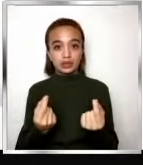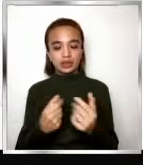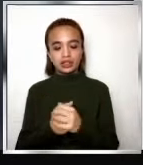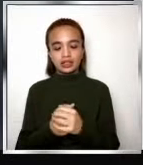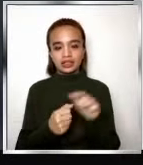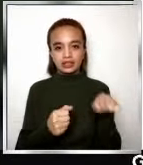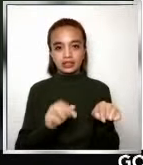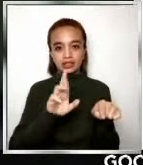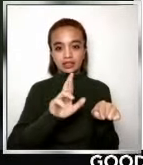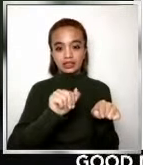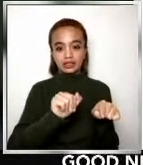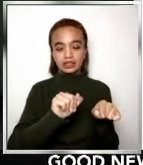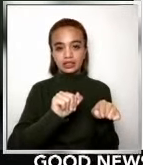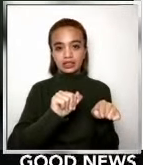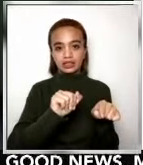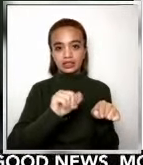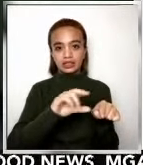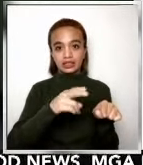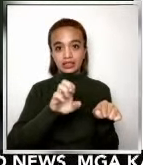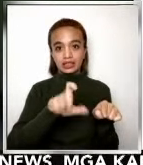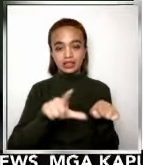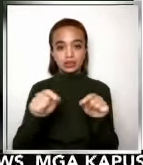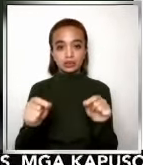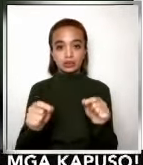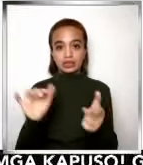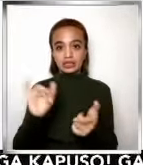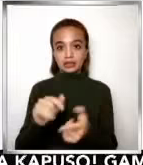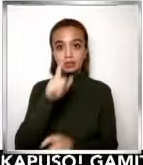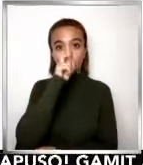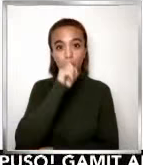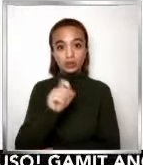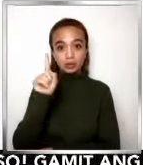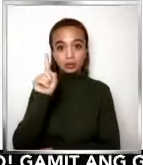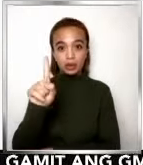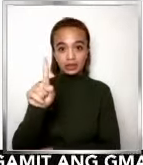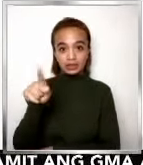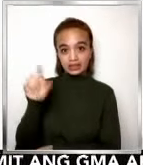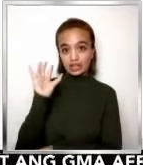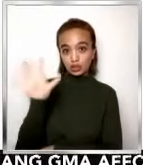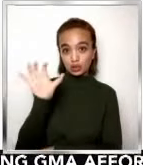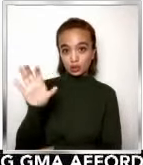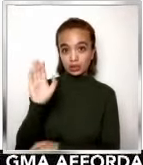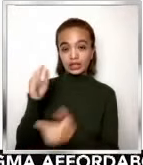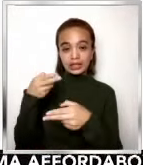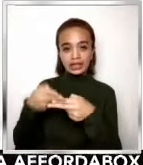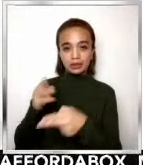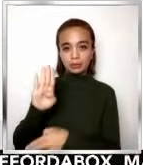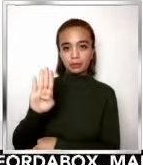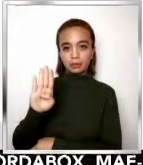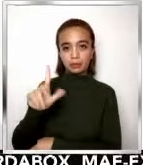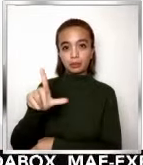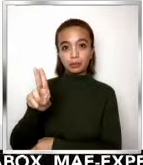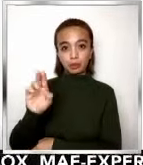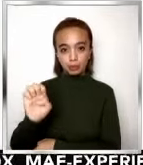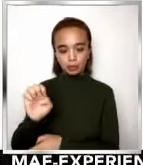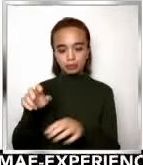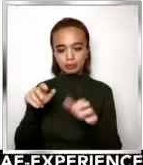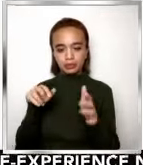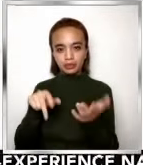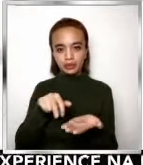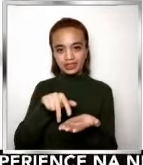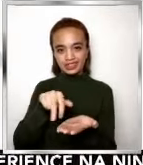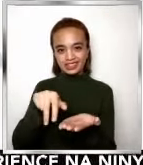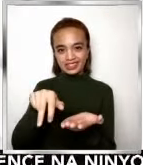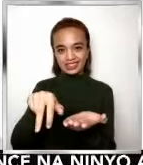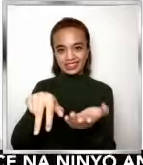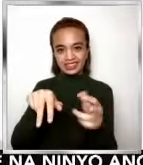Jesus, nakikilakad rin ang one-year-old Shih Tzu na si Blue. At hindi rin papatalo sa pagiging health buff ang two-month-old na